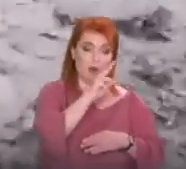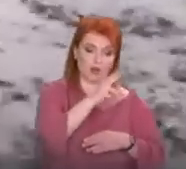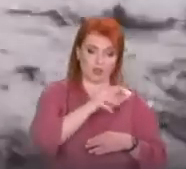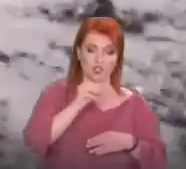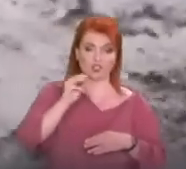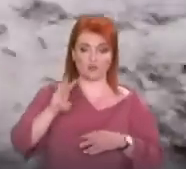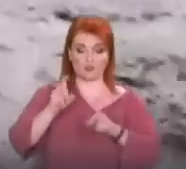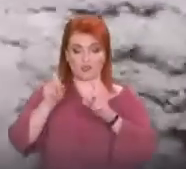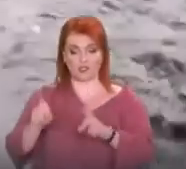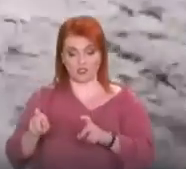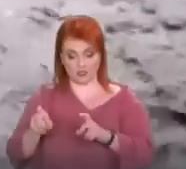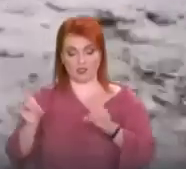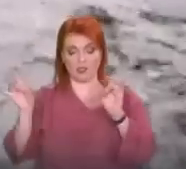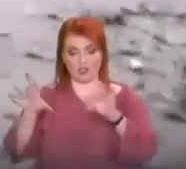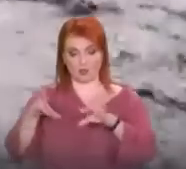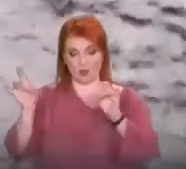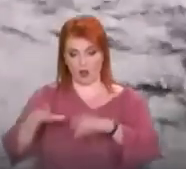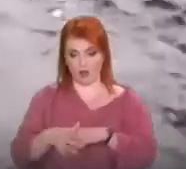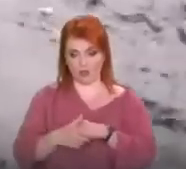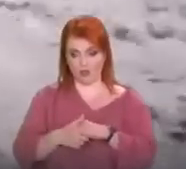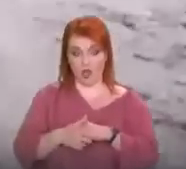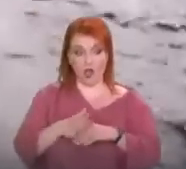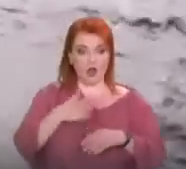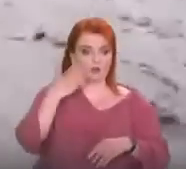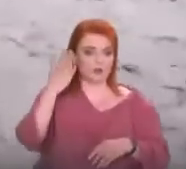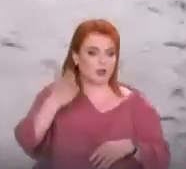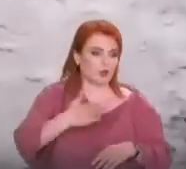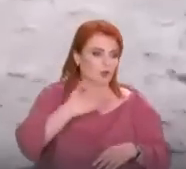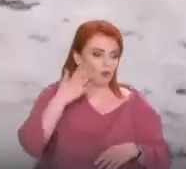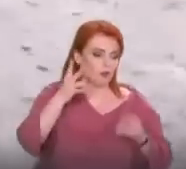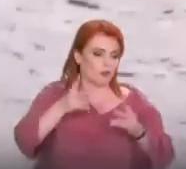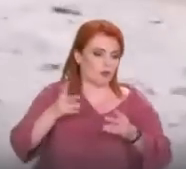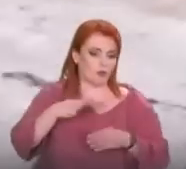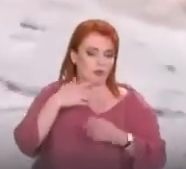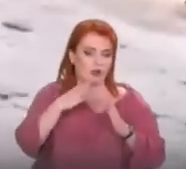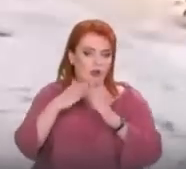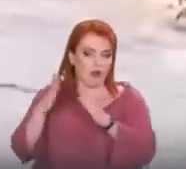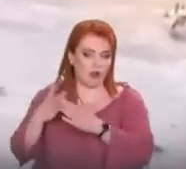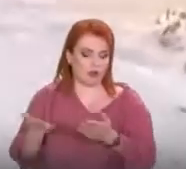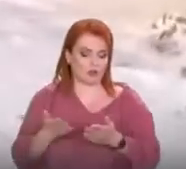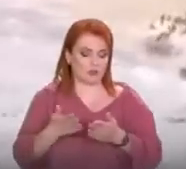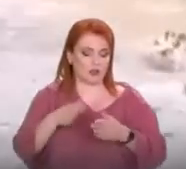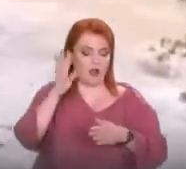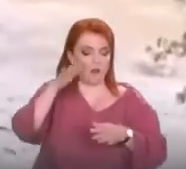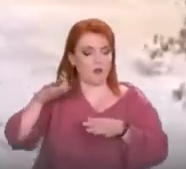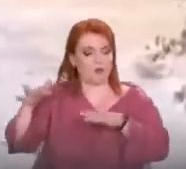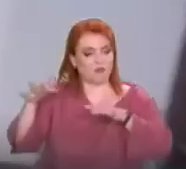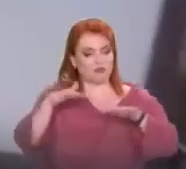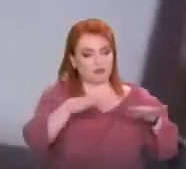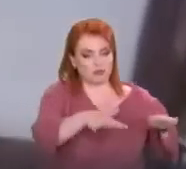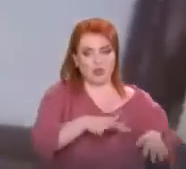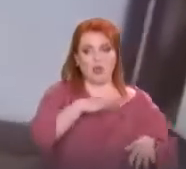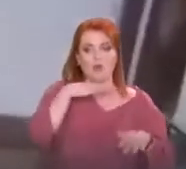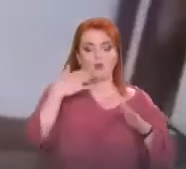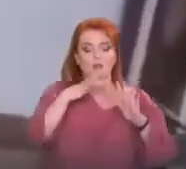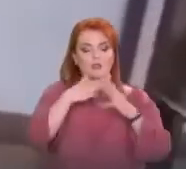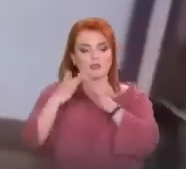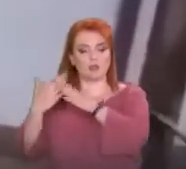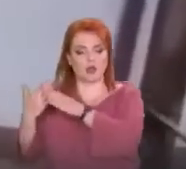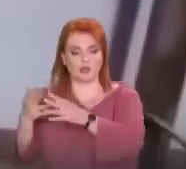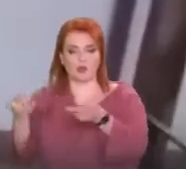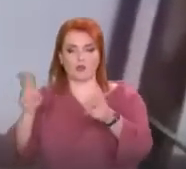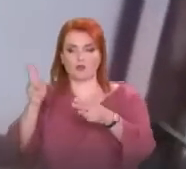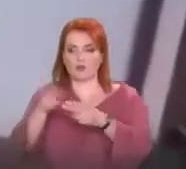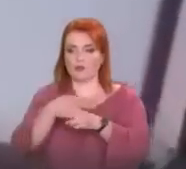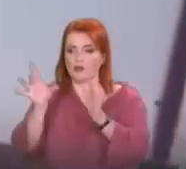Iar în România, apele dezlănțuite au făcut prăpăd. Sute de case și gospodării au fost inundate. Multe sate au rămas izolate